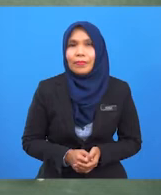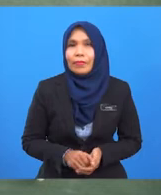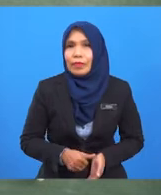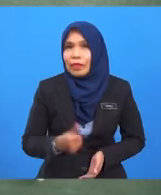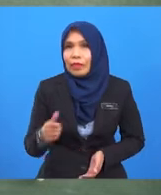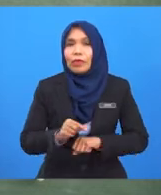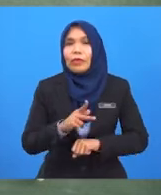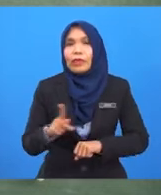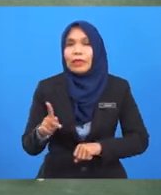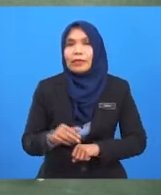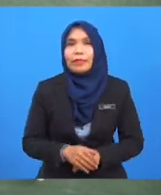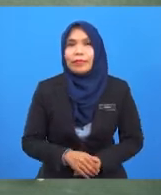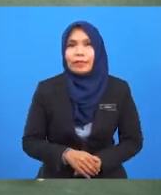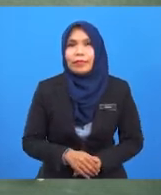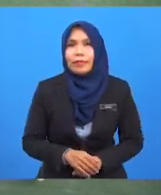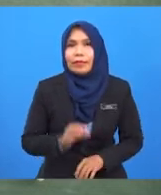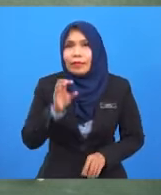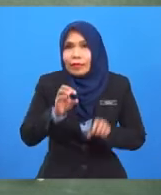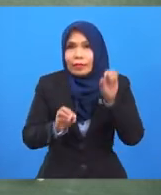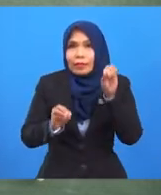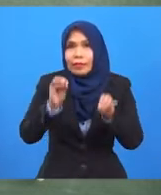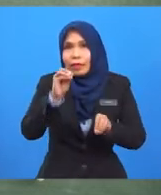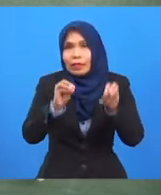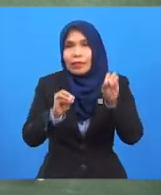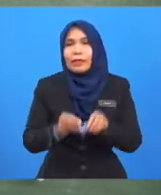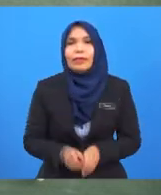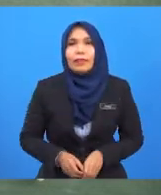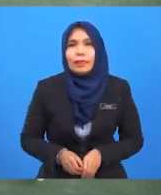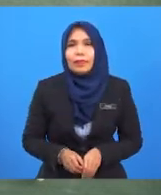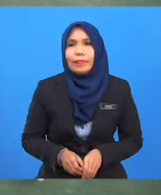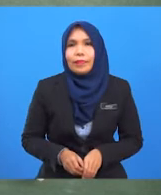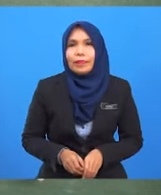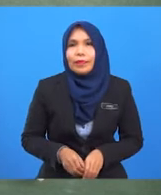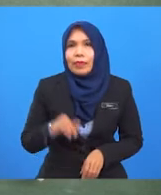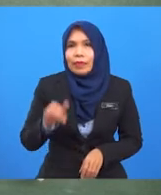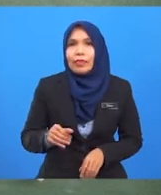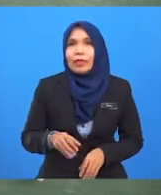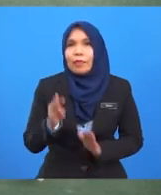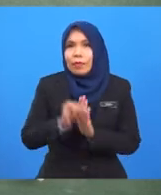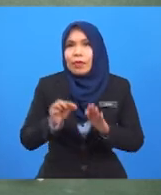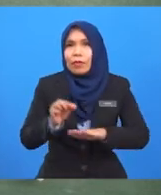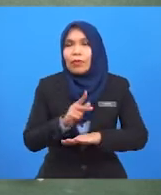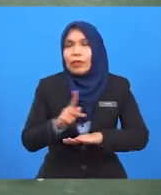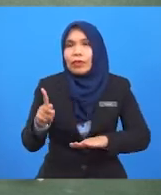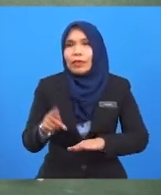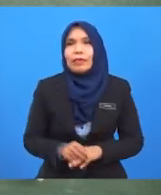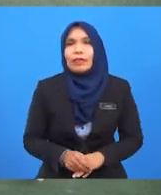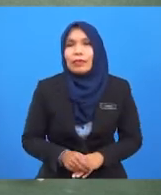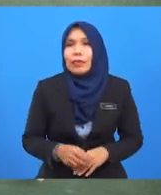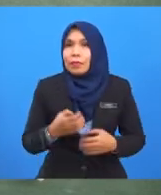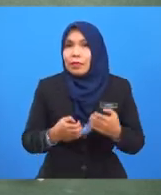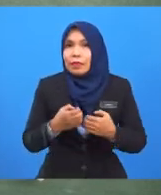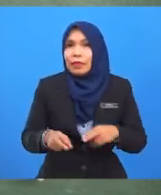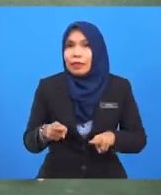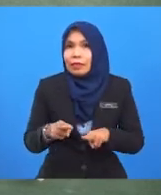Alat yang boleh digunakan adalah tangga yang juga menggunakan mesin ringkas satah